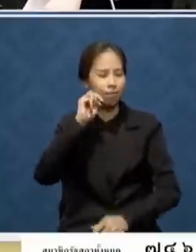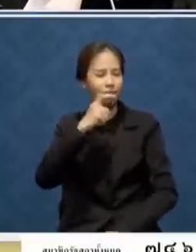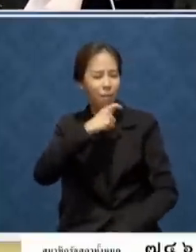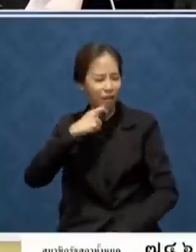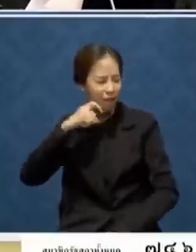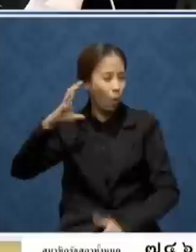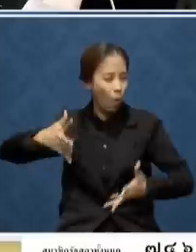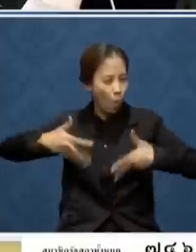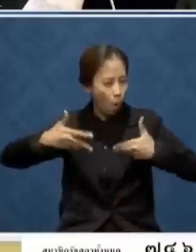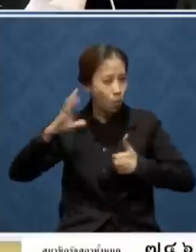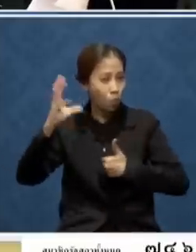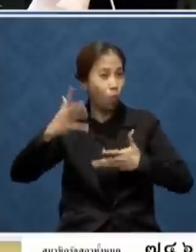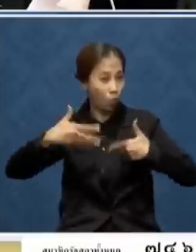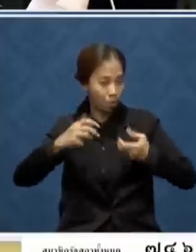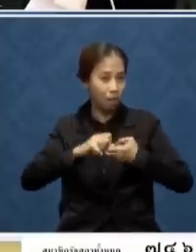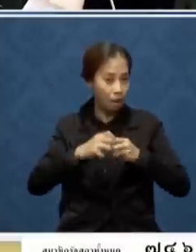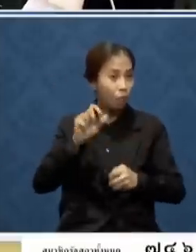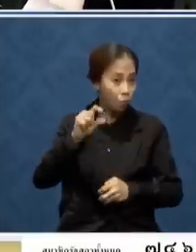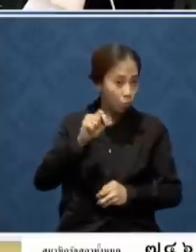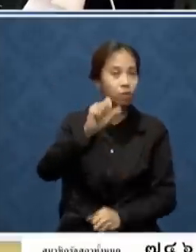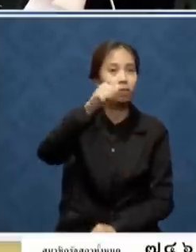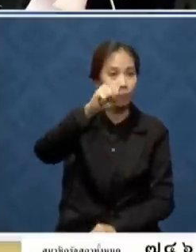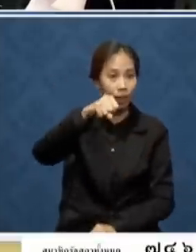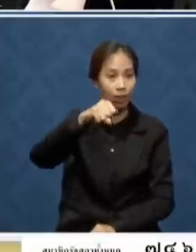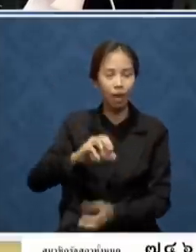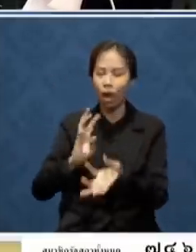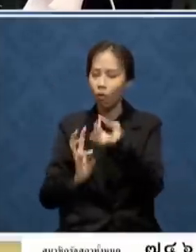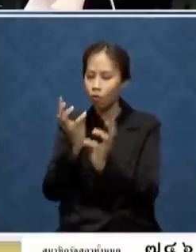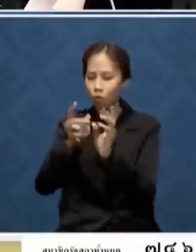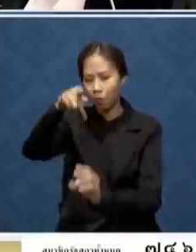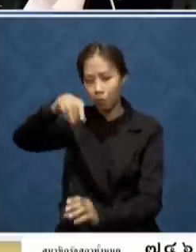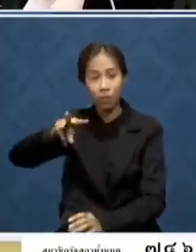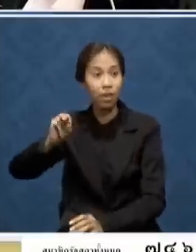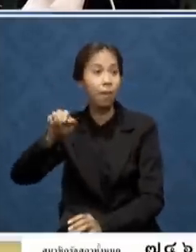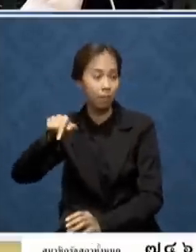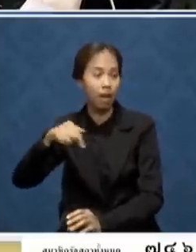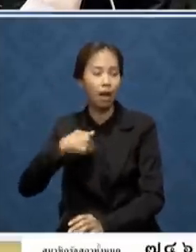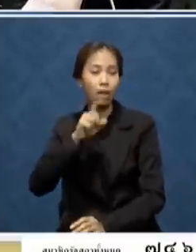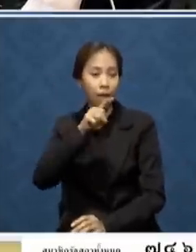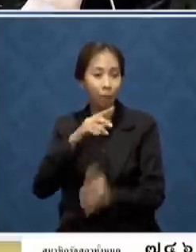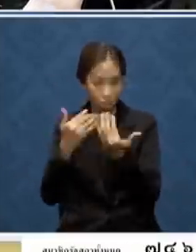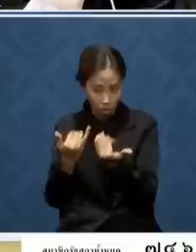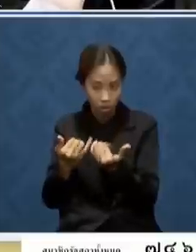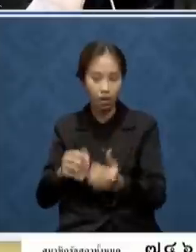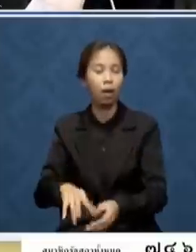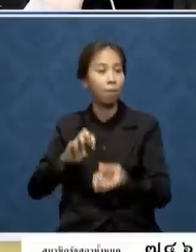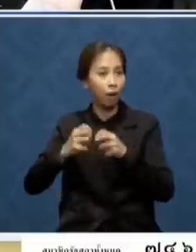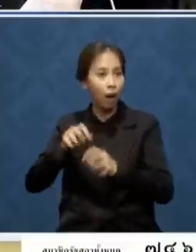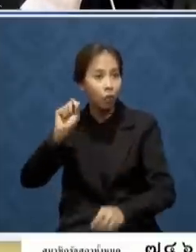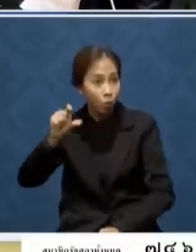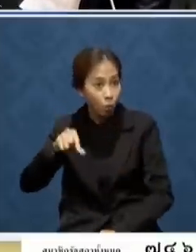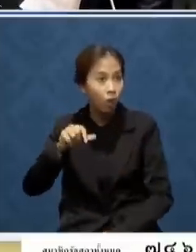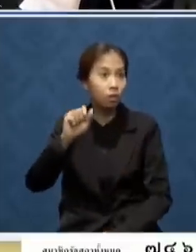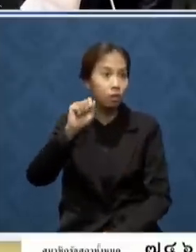ด่วนหรอคะฝุ่น PM 2.5ที่ประชาชนในภาคเหนือจะต้องเจอในอีก 5เดือนนี่ยังไม่ด่วนพอใช่มั้ย